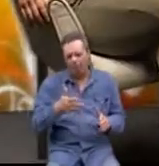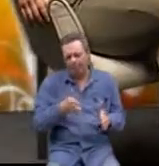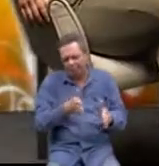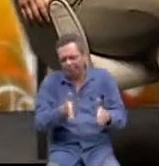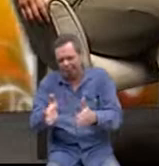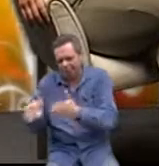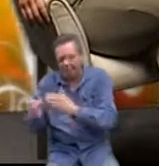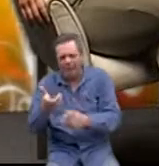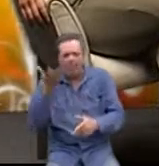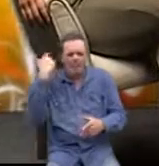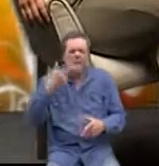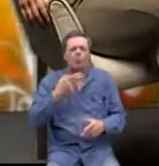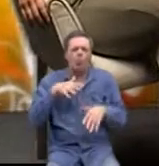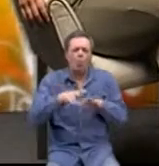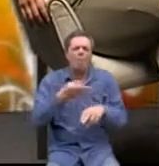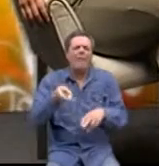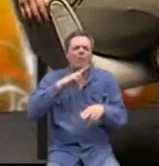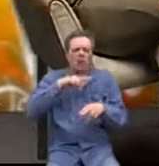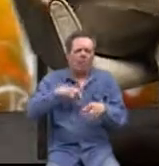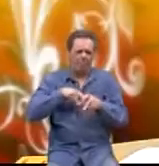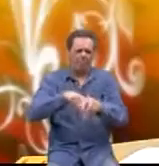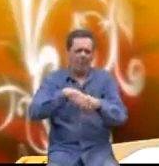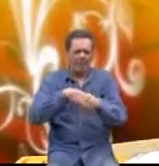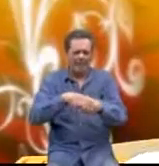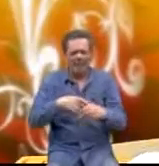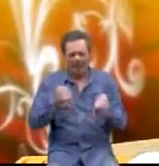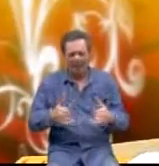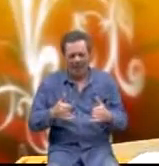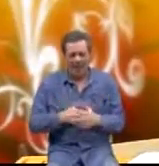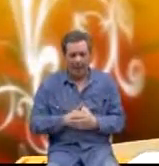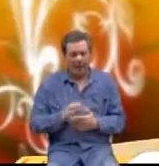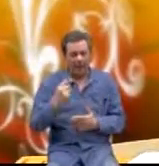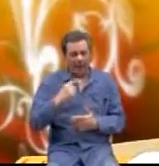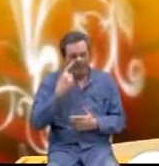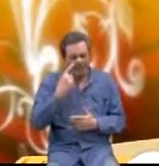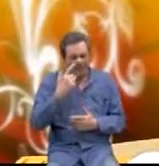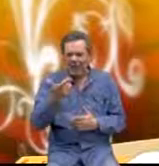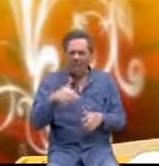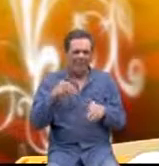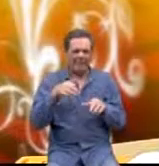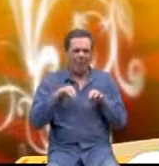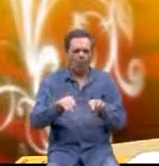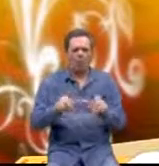što je prije bilo. Naravno. Ako tako gledamo, jel da? Tako. Međutim, da bi mi vidjeli kako jedna ulica,